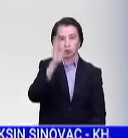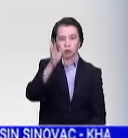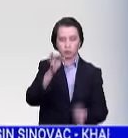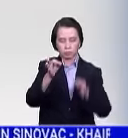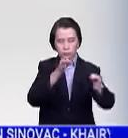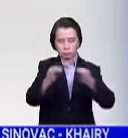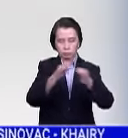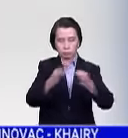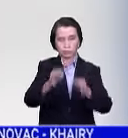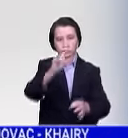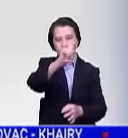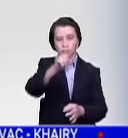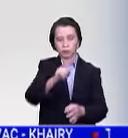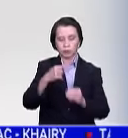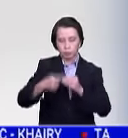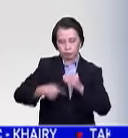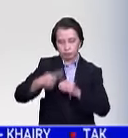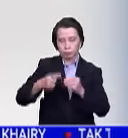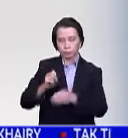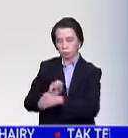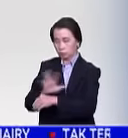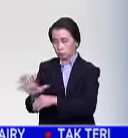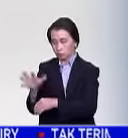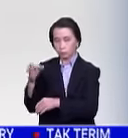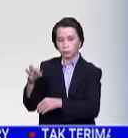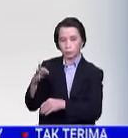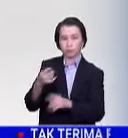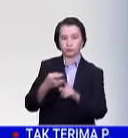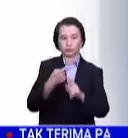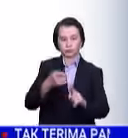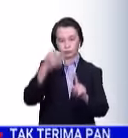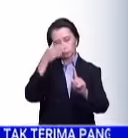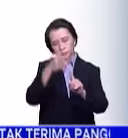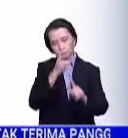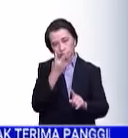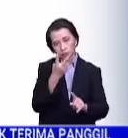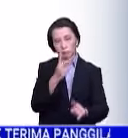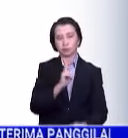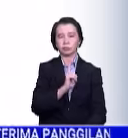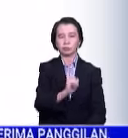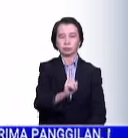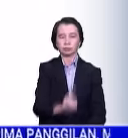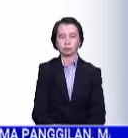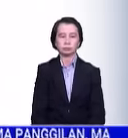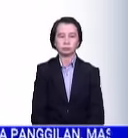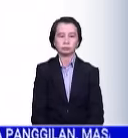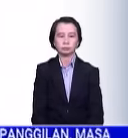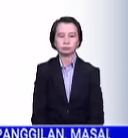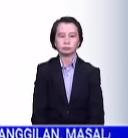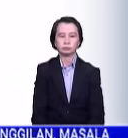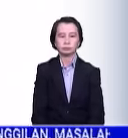mengupas persoalan penonton berkenaan isu COVID-19 dari perspektif Islam.